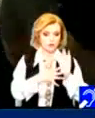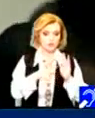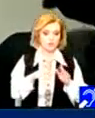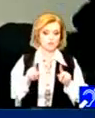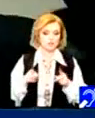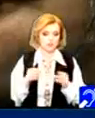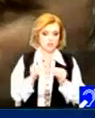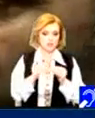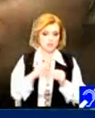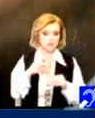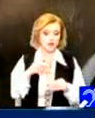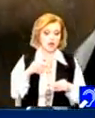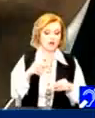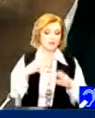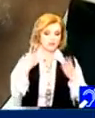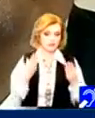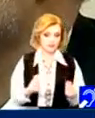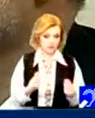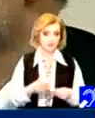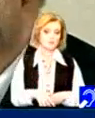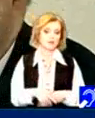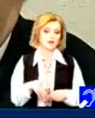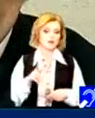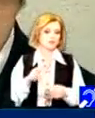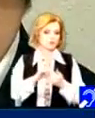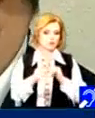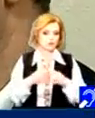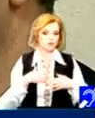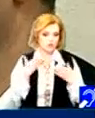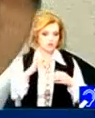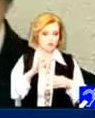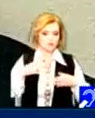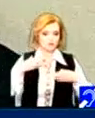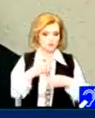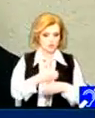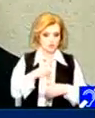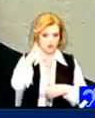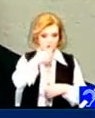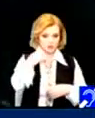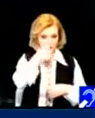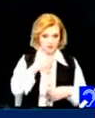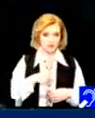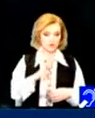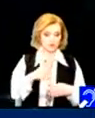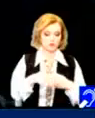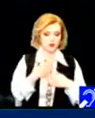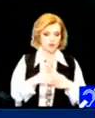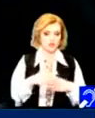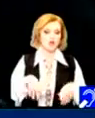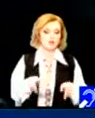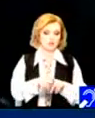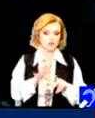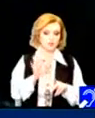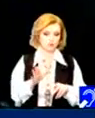10 zile în condiții inumane ori degradante pot solicita reducerea pedepsei. Asta vor face și avocații lui Filat. Fostul premier se află